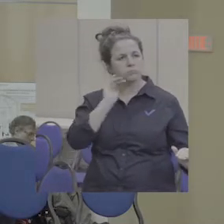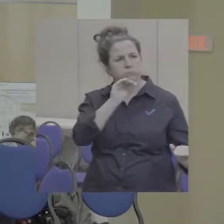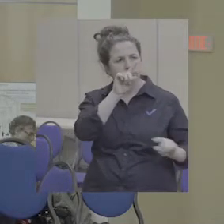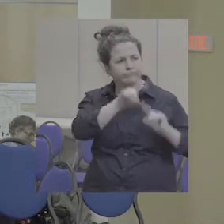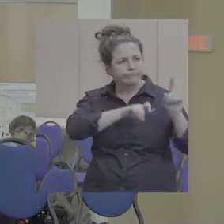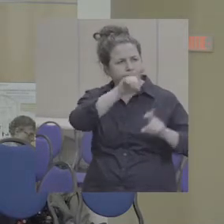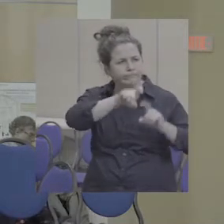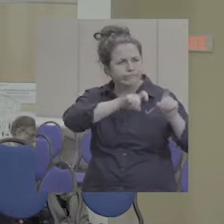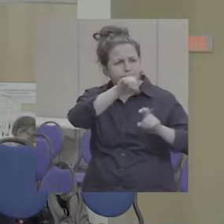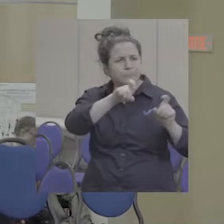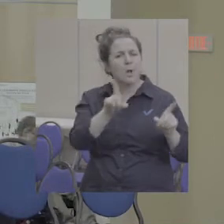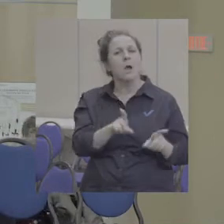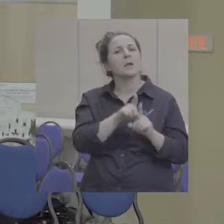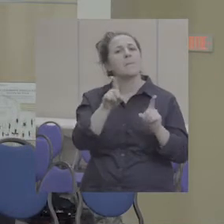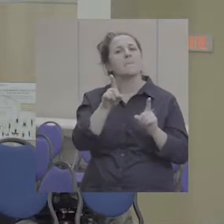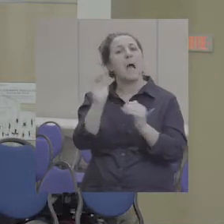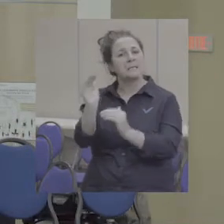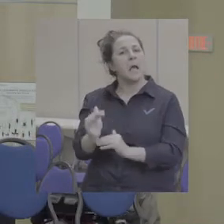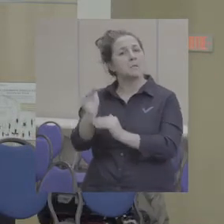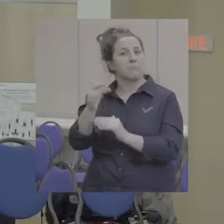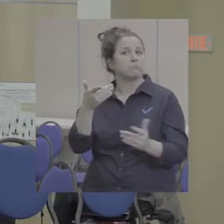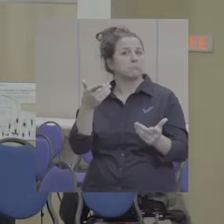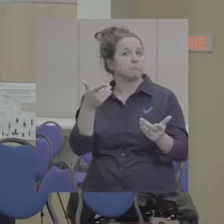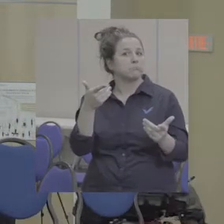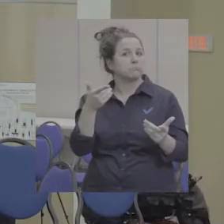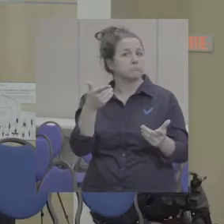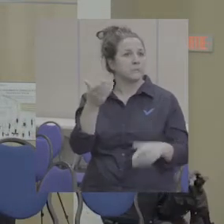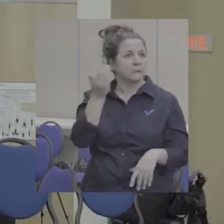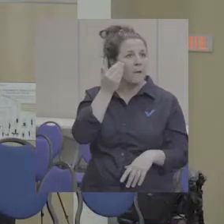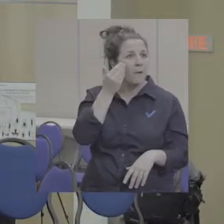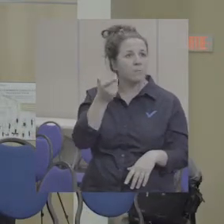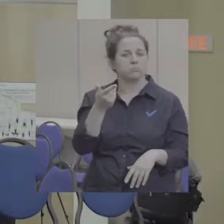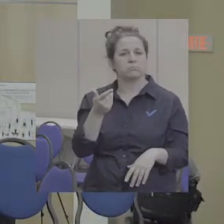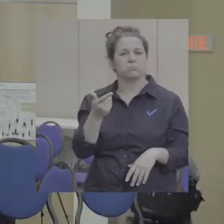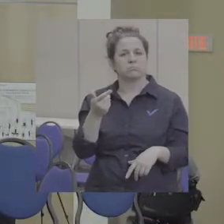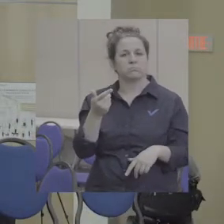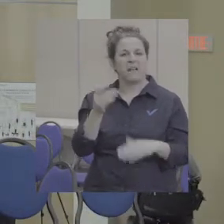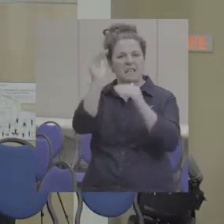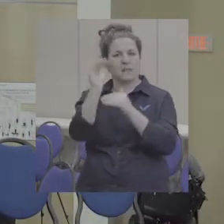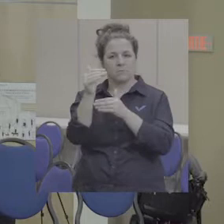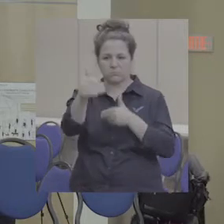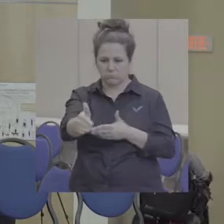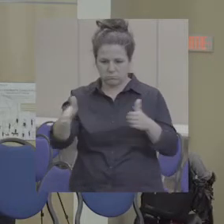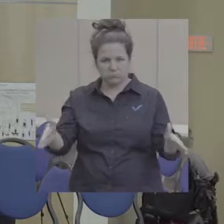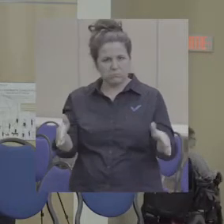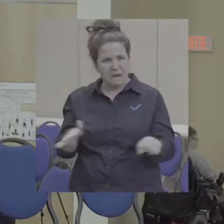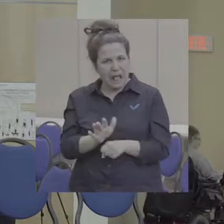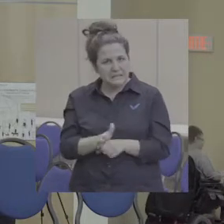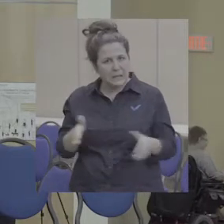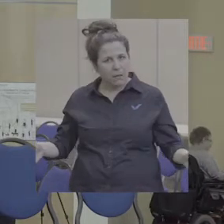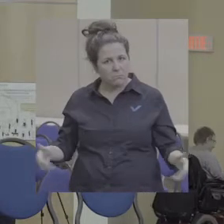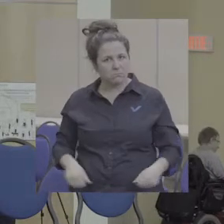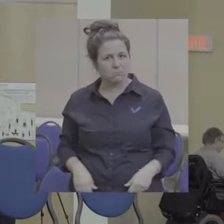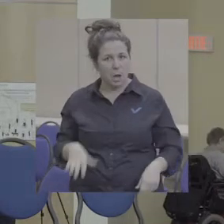même sur les ascenseurs. Est-ce que la cabine est assez grande? Est-ce qu'il y a